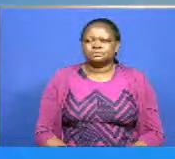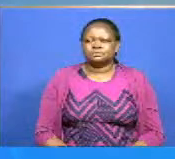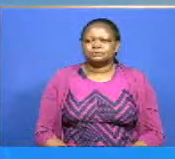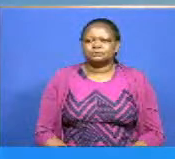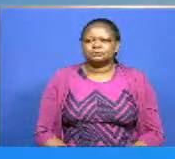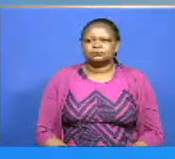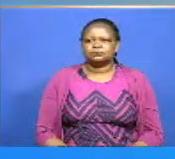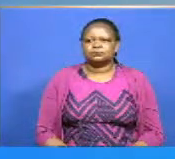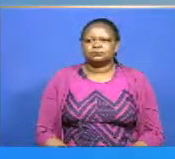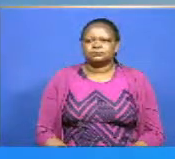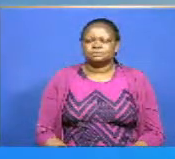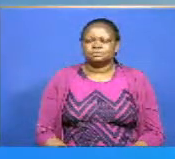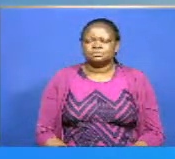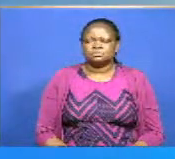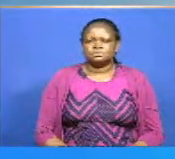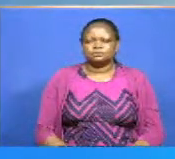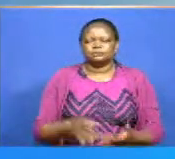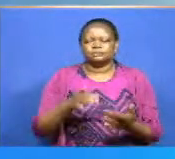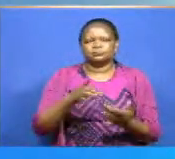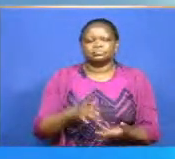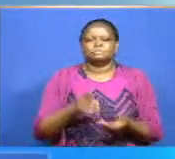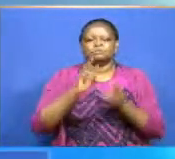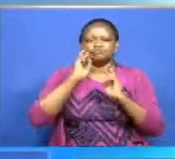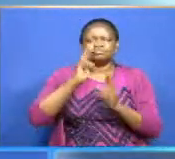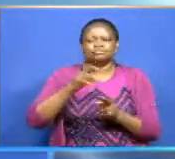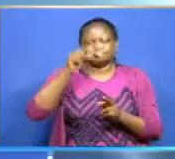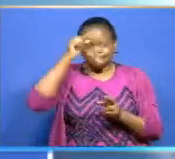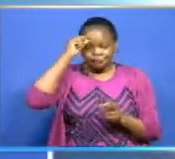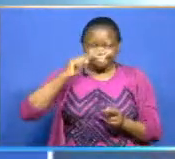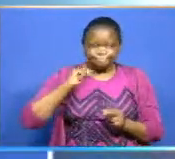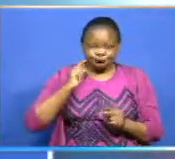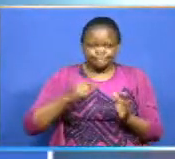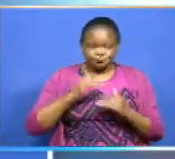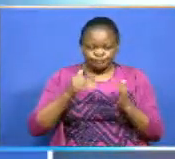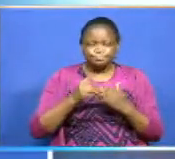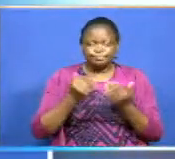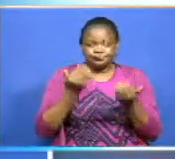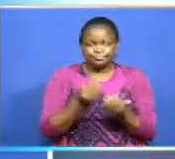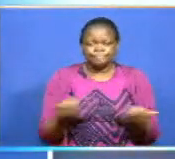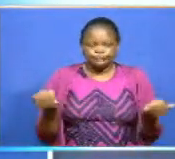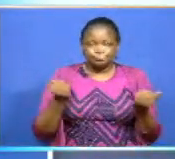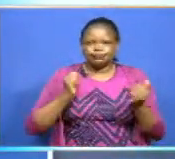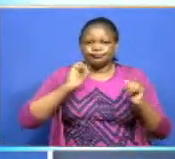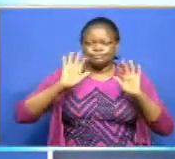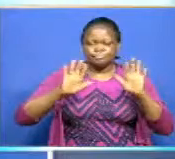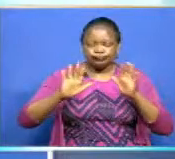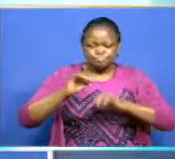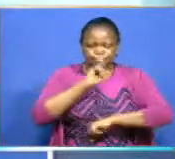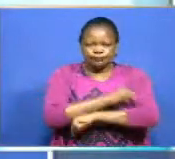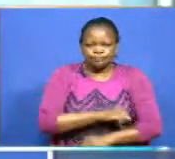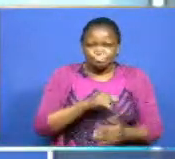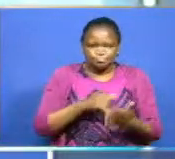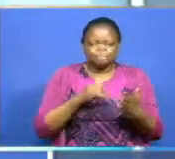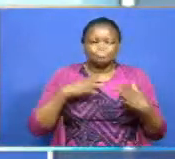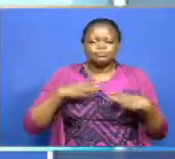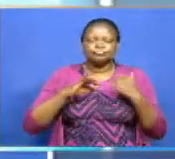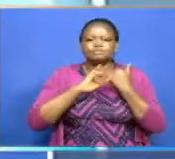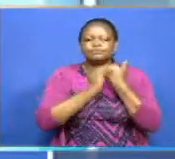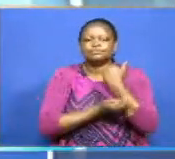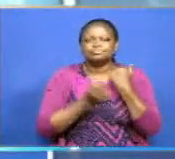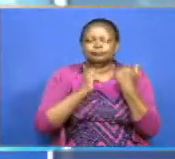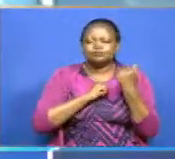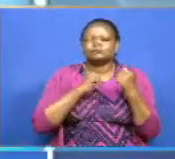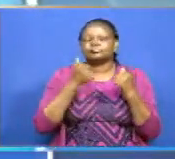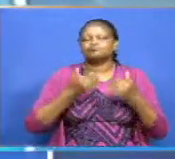Katika makala yetu maalum ni kwamba serikali iliagiza wanafunzi wote wakiwemo wale walio na wajawazito na waliojifungua